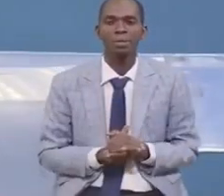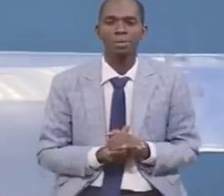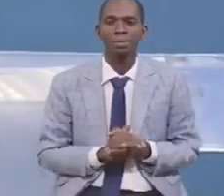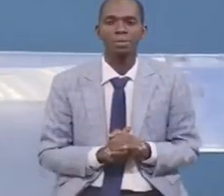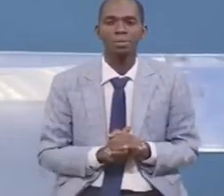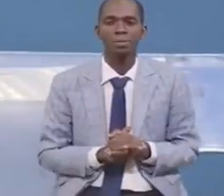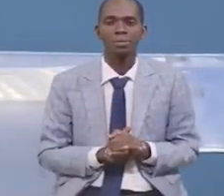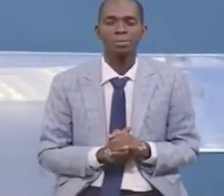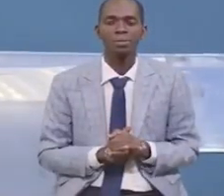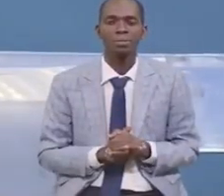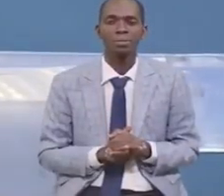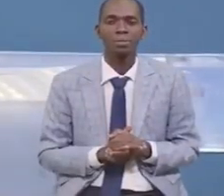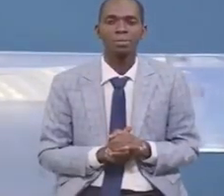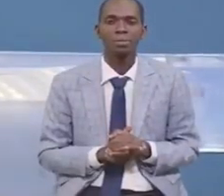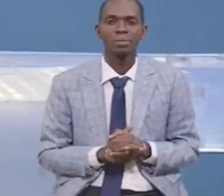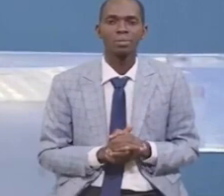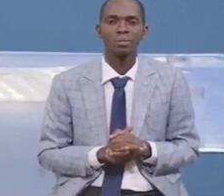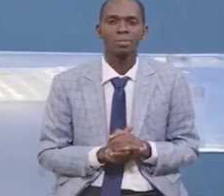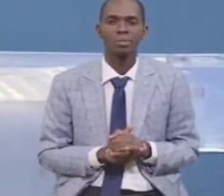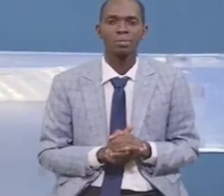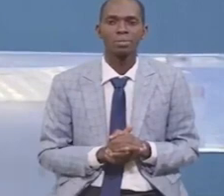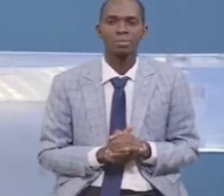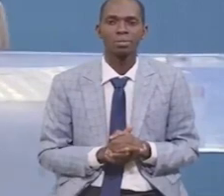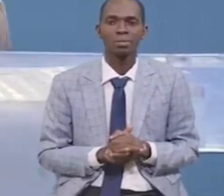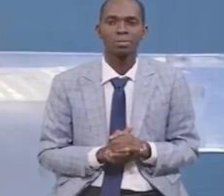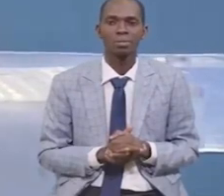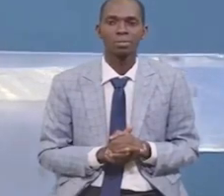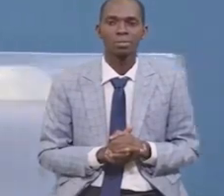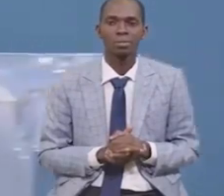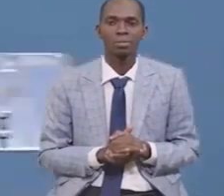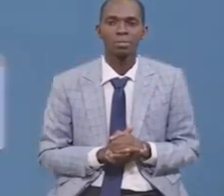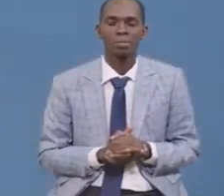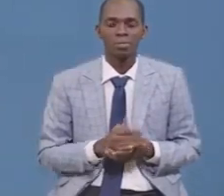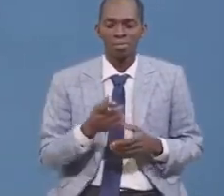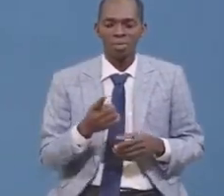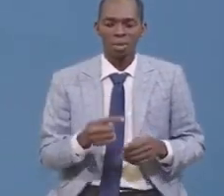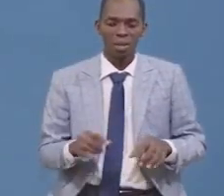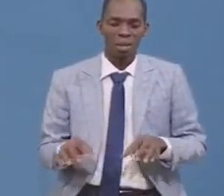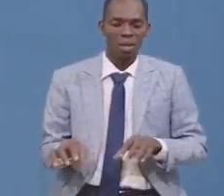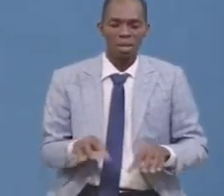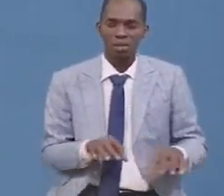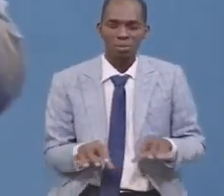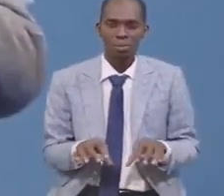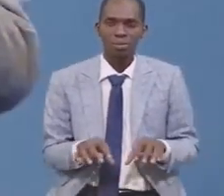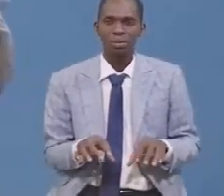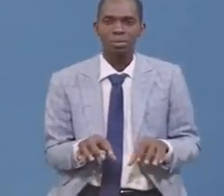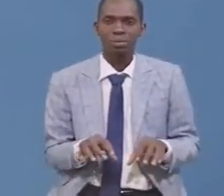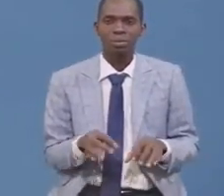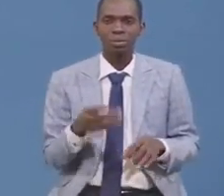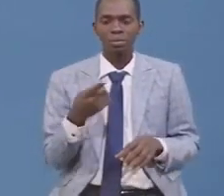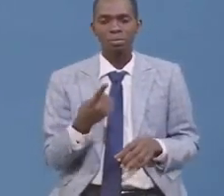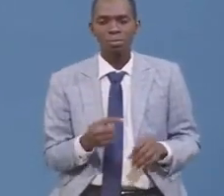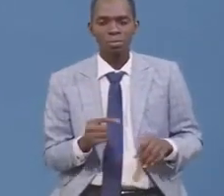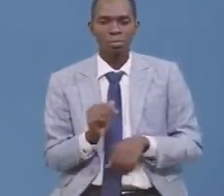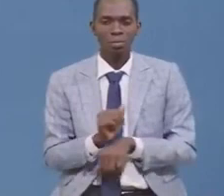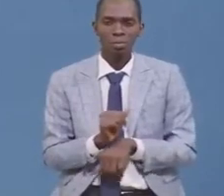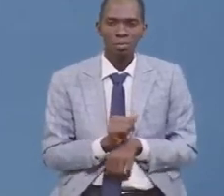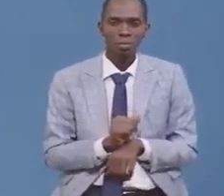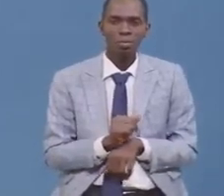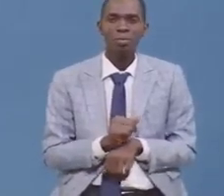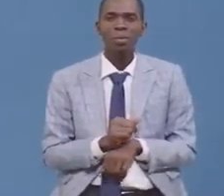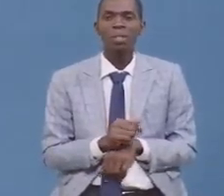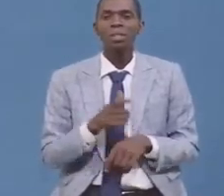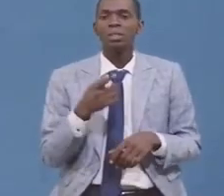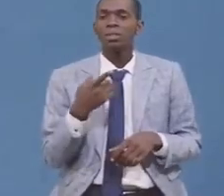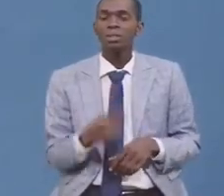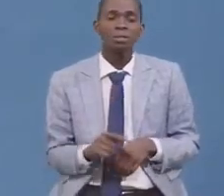వాని యొక్క చర్యలను మనం గమనించాలి. The action, చర్యలు. The acts, క్రియలు. The acts